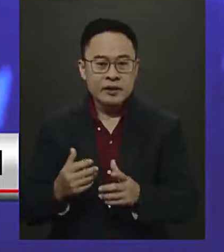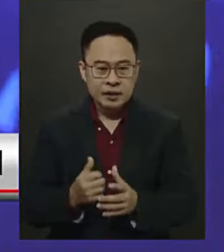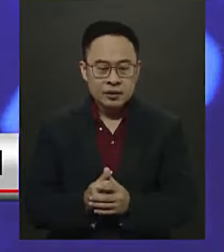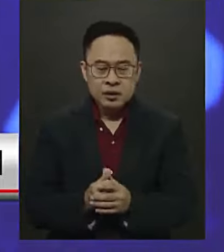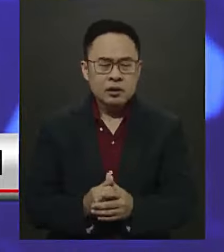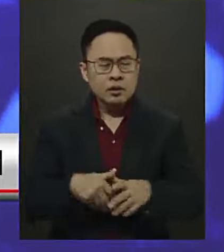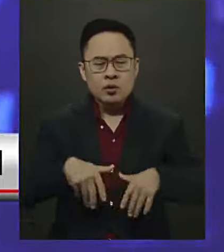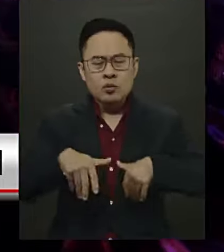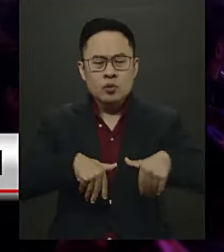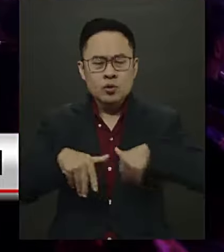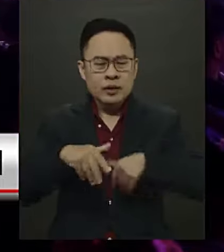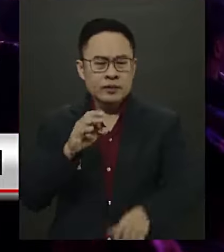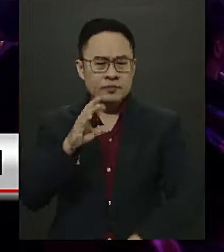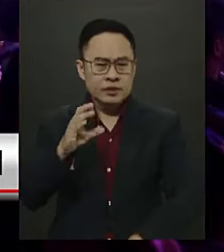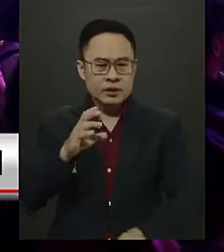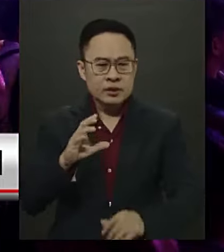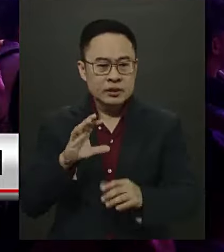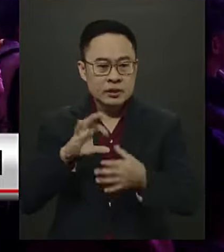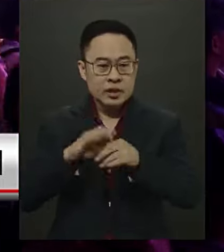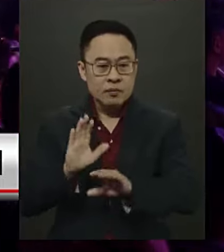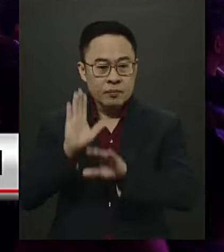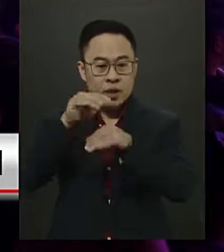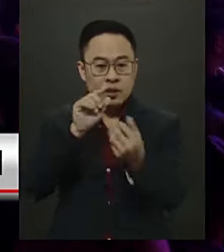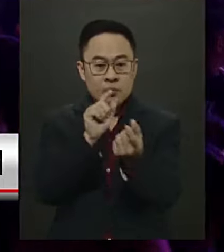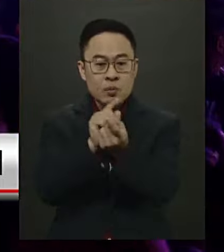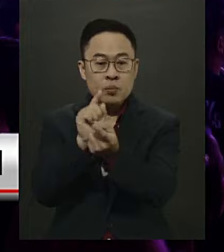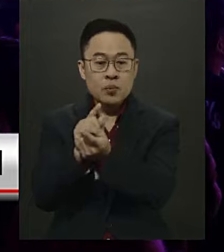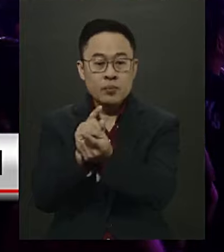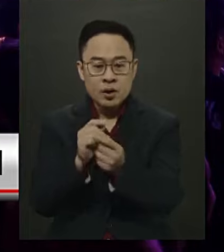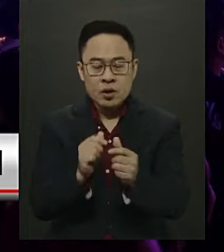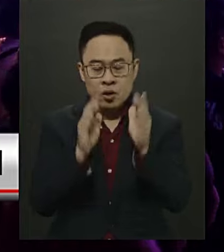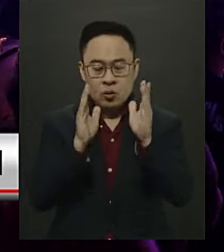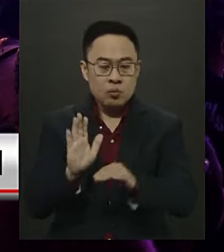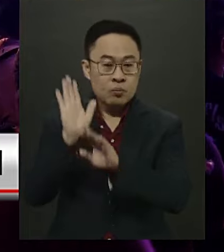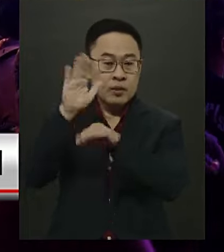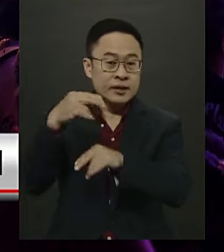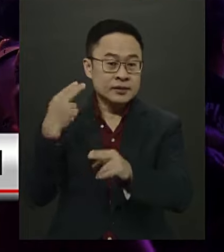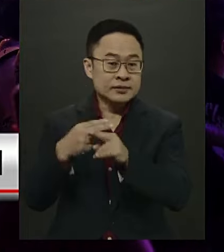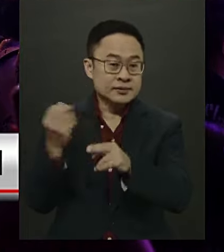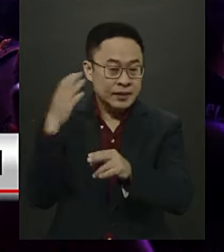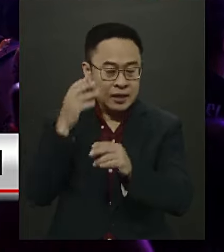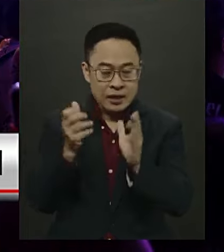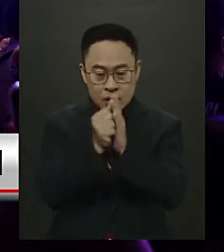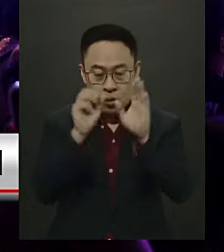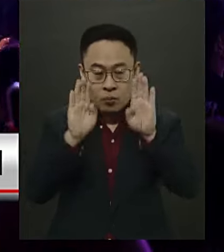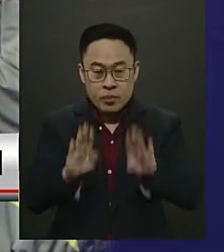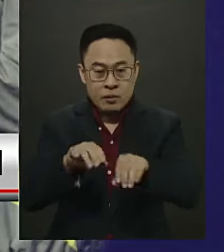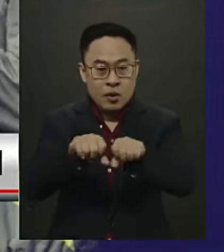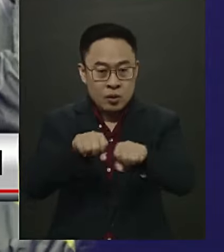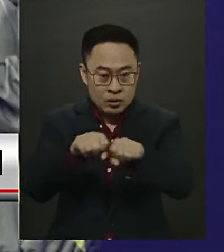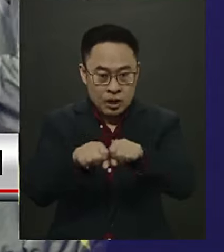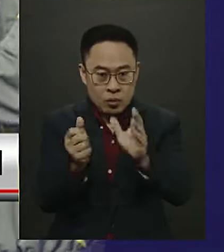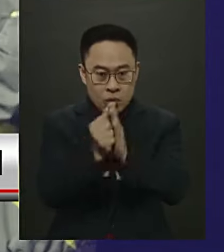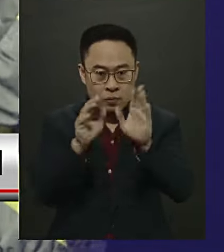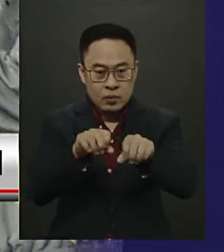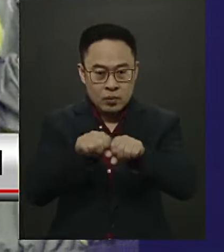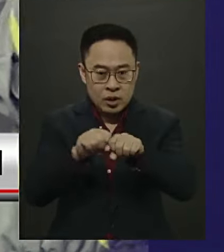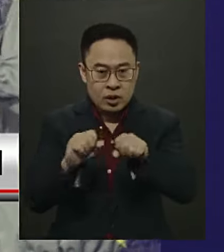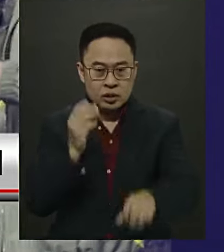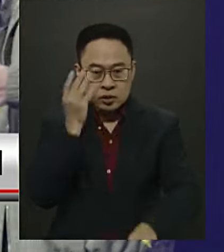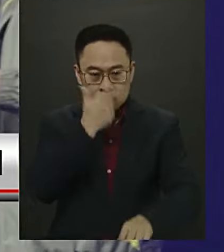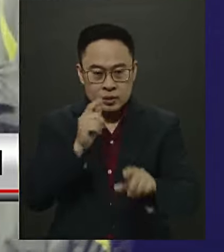ฟนๆบาสเกตบอลไทยนะคะได้สัมผัสทั้งในเรื่องของดีไซน์รองเท้าที่สวยงามเขาน่าจะมีการเปิด